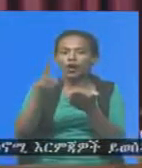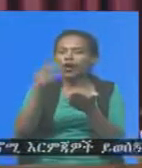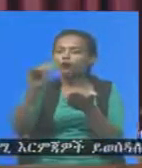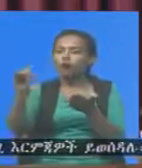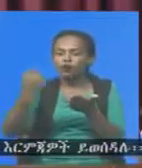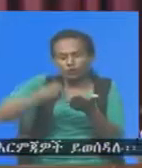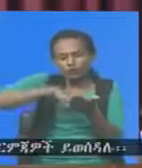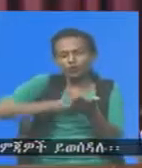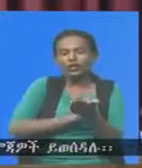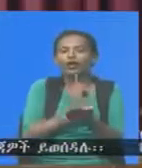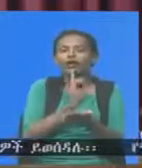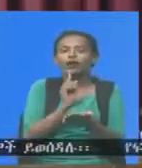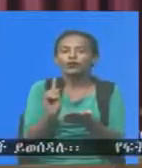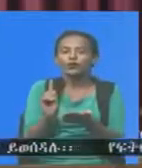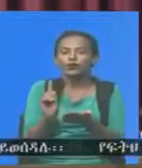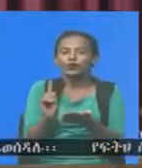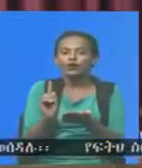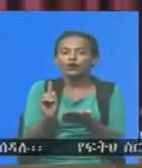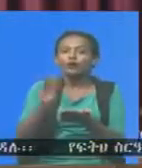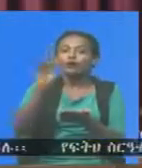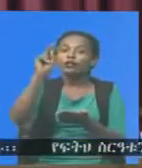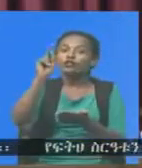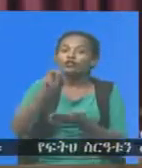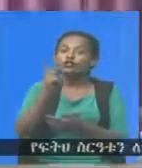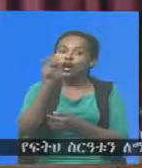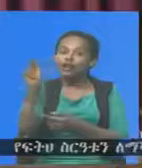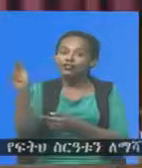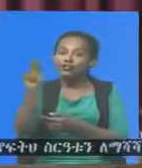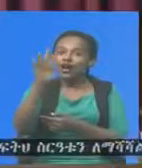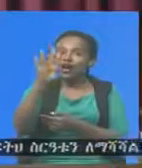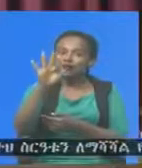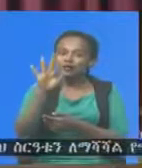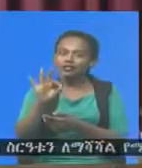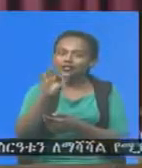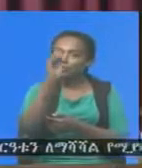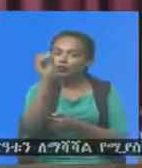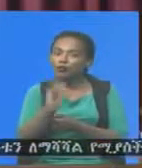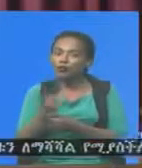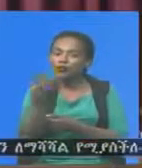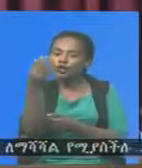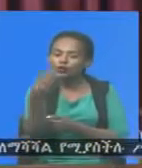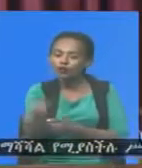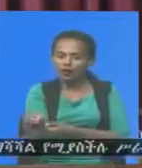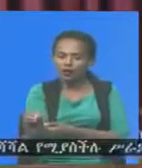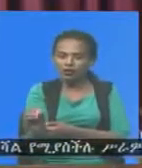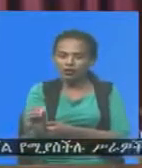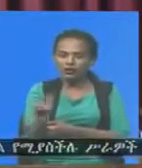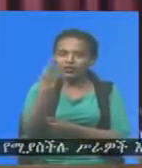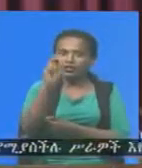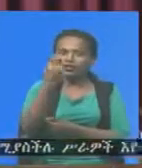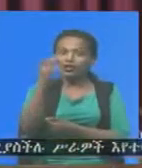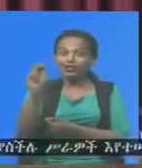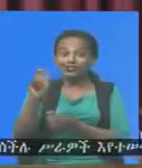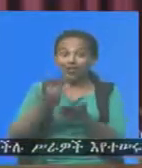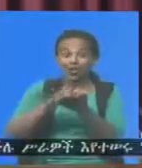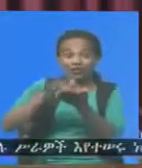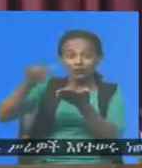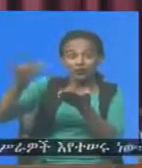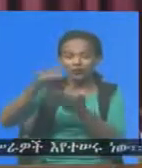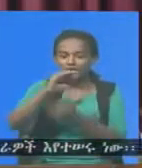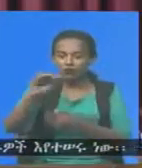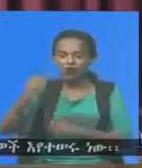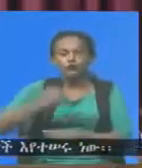ነው። በቻድ 49% ገዝቷል። የቻድ አየር መንገድ ግማሹ የኛ